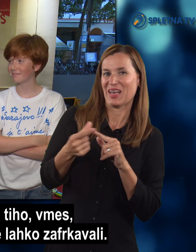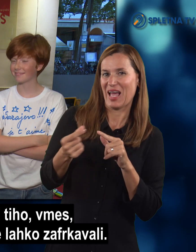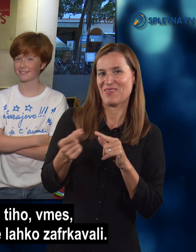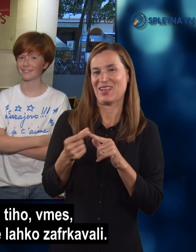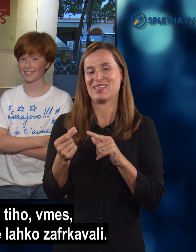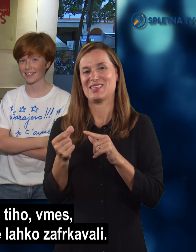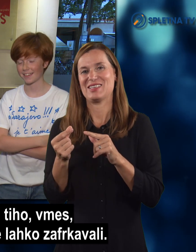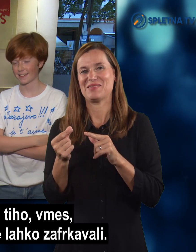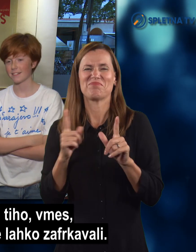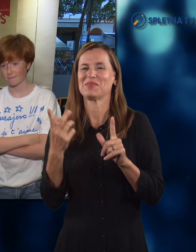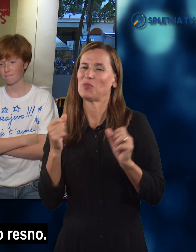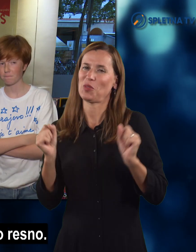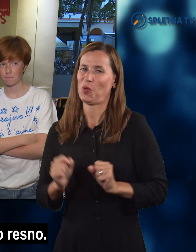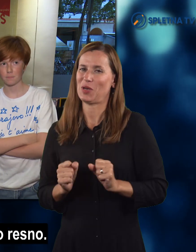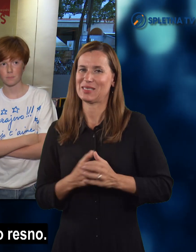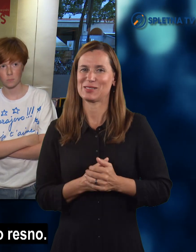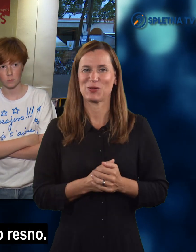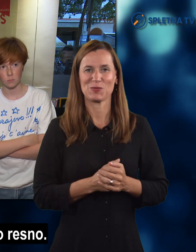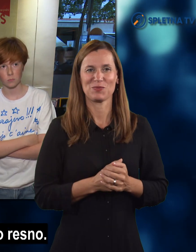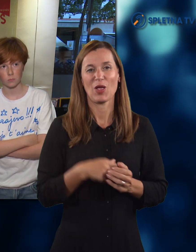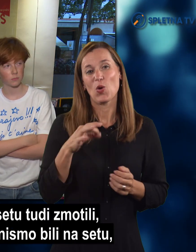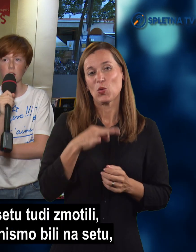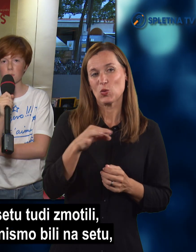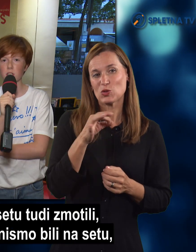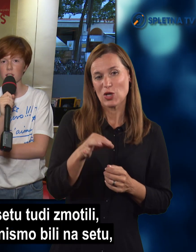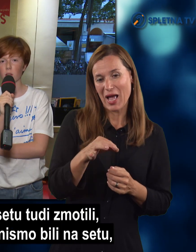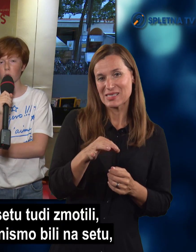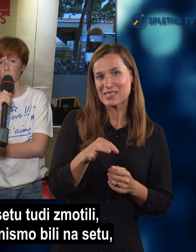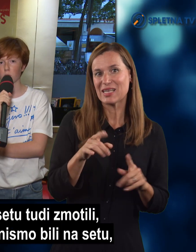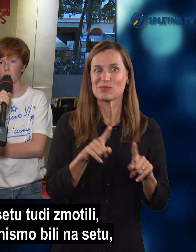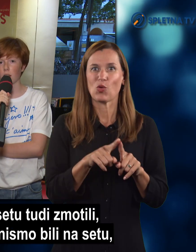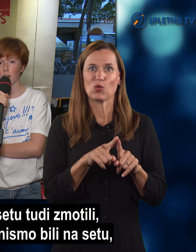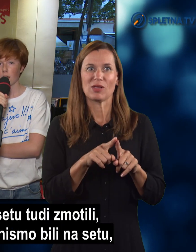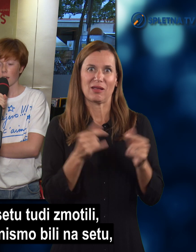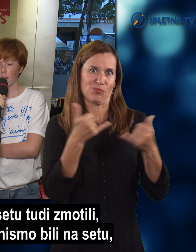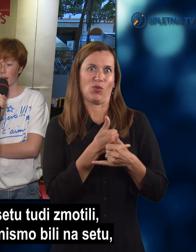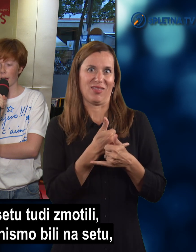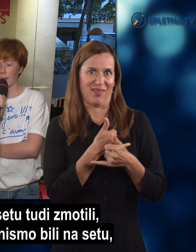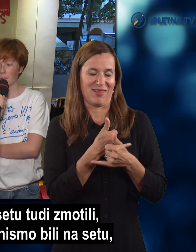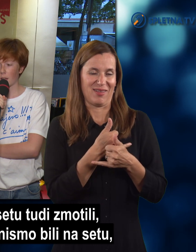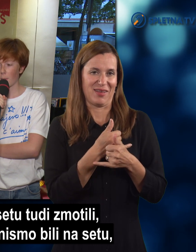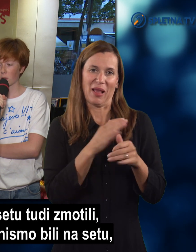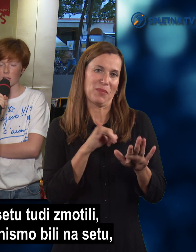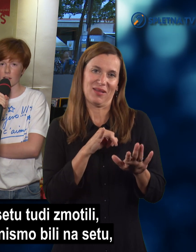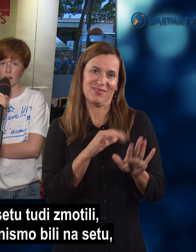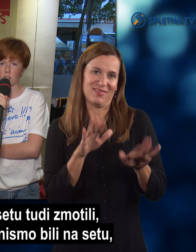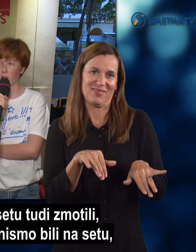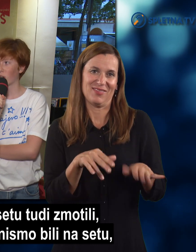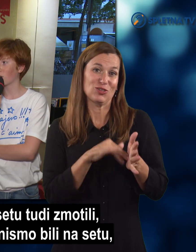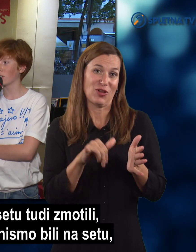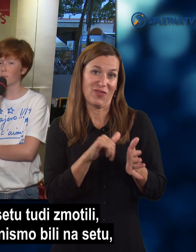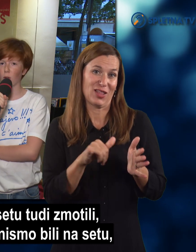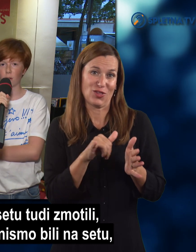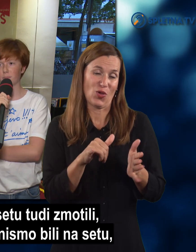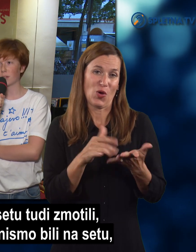se lahko zafrkavali, pa ni bilo tako resno. Včasih smo se na setu tudi zmotili, ampak vseeno, ja, še